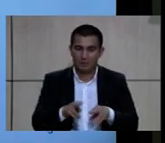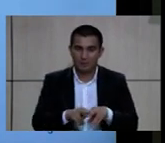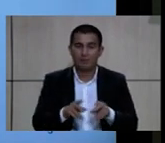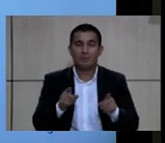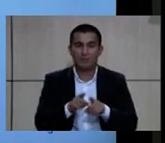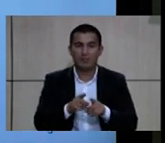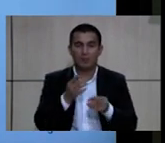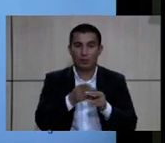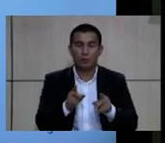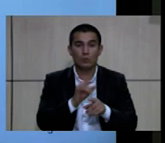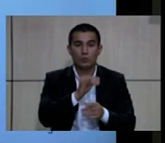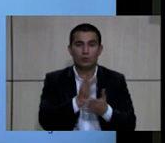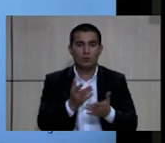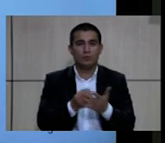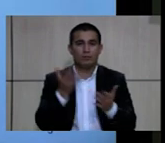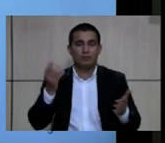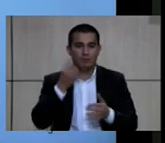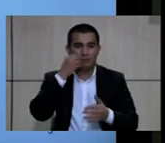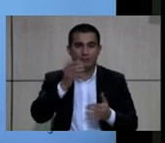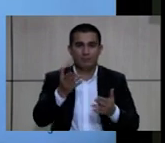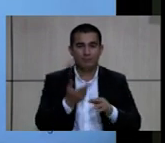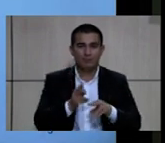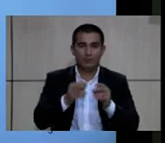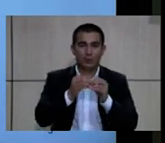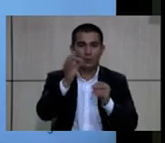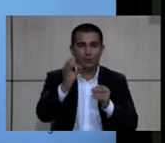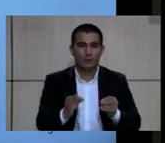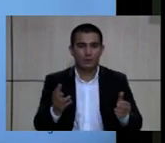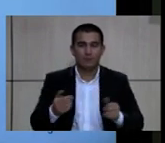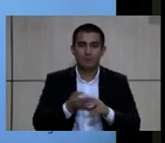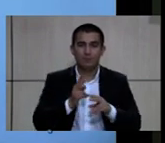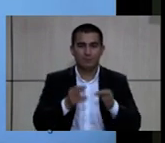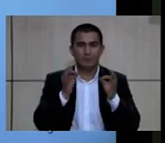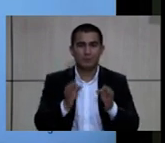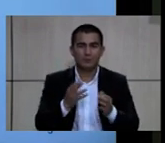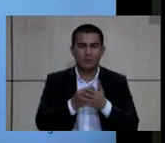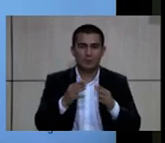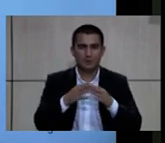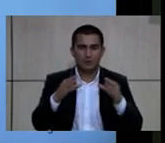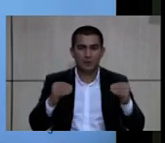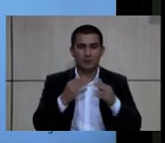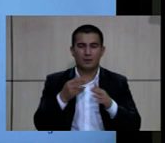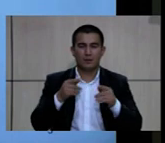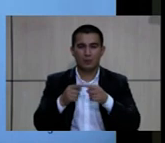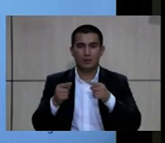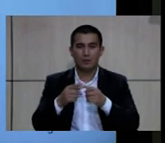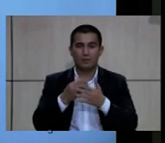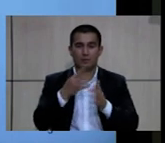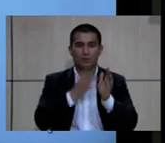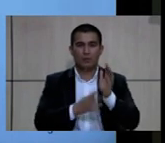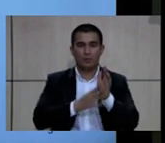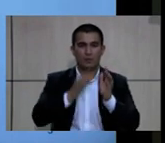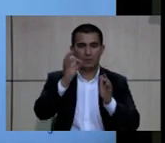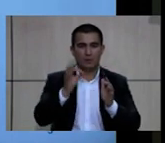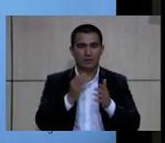chiqsa 10% olasiz. Demak, yoyiq burchak va to'g'ri burchaklar orasida 90 gradusgina farq bo'lar ekan.